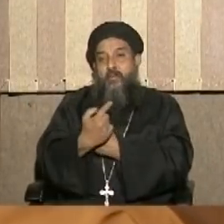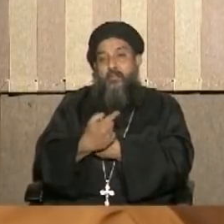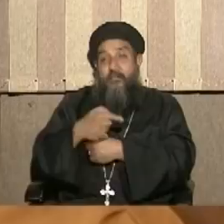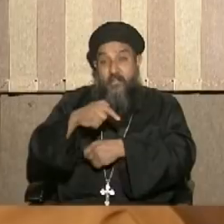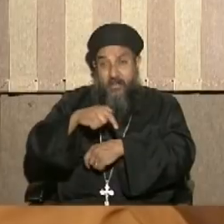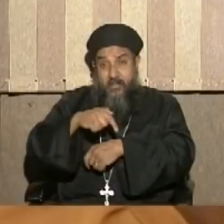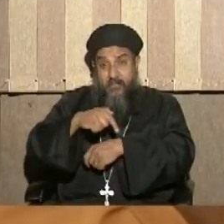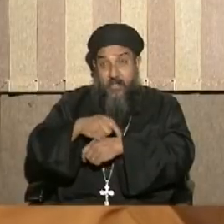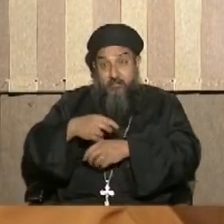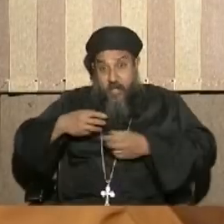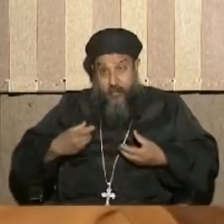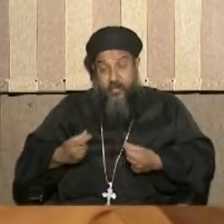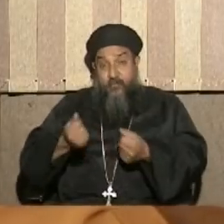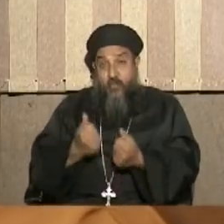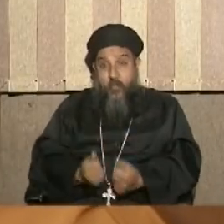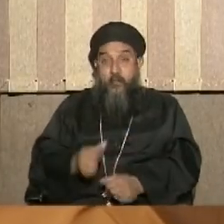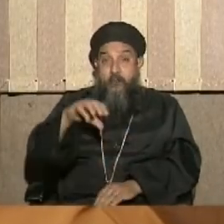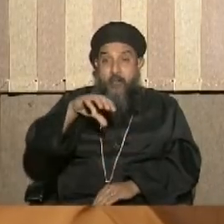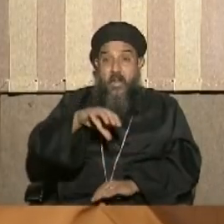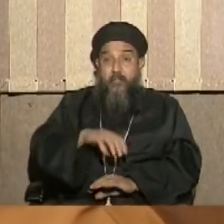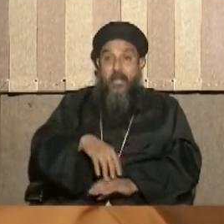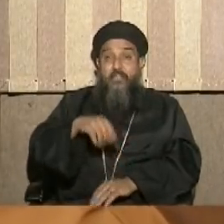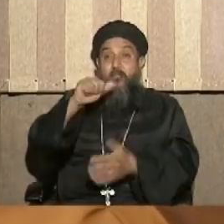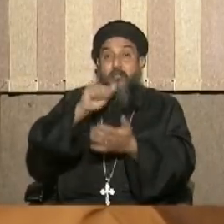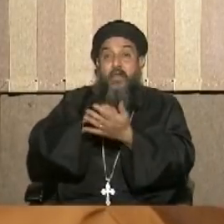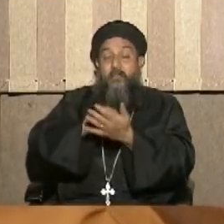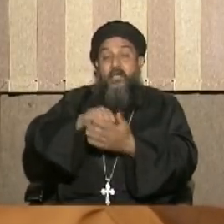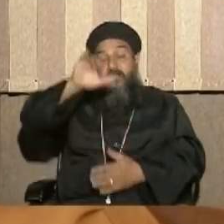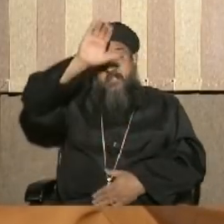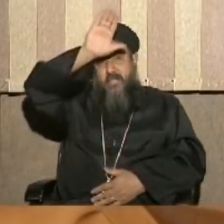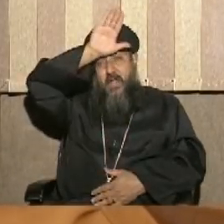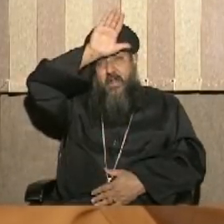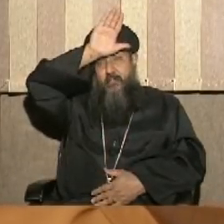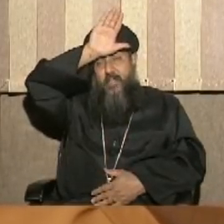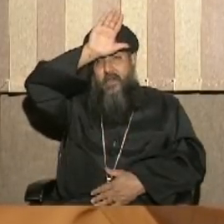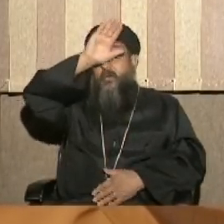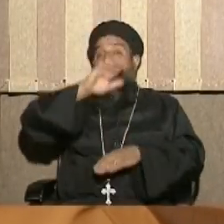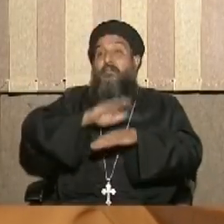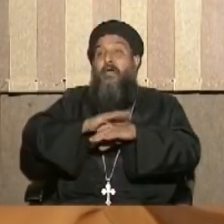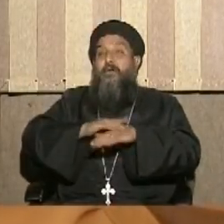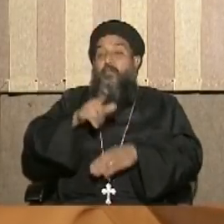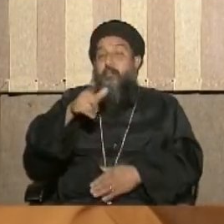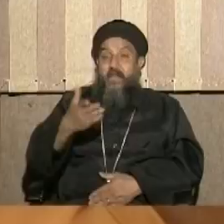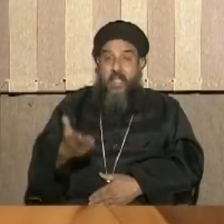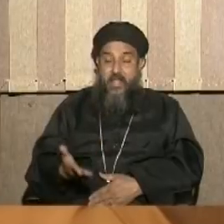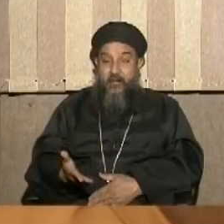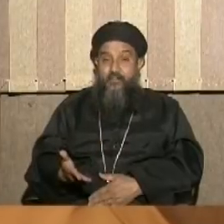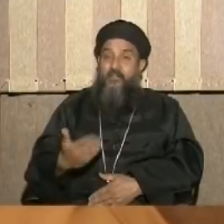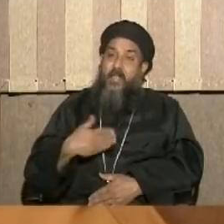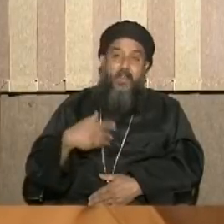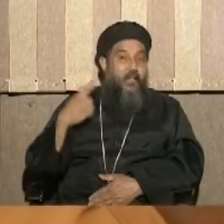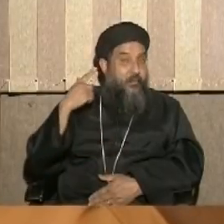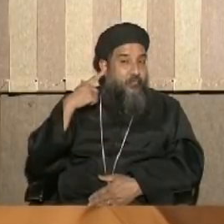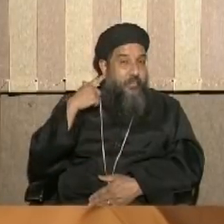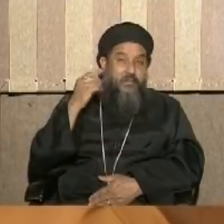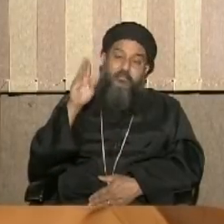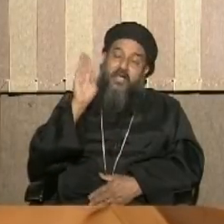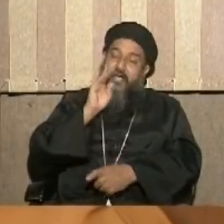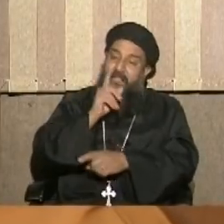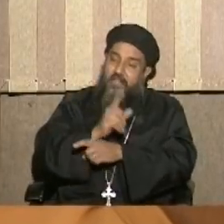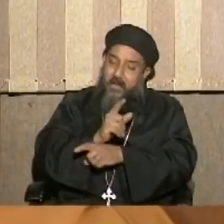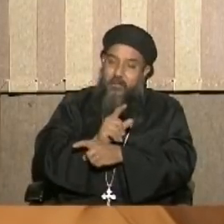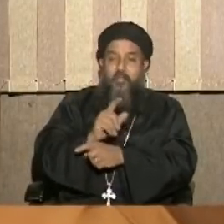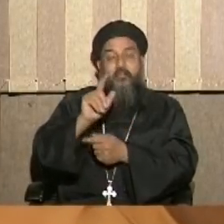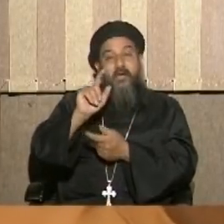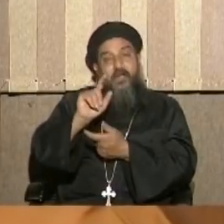ومن ساعه ما اختفوا من القسطنطينيه من قصر والدهم الامبراطور اللي كنت بخدمهم فيه وكنت بسمع كلامهم عن